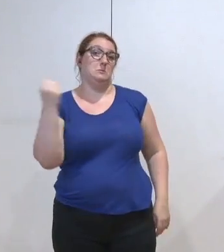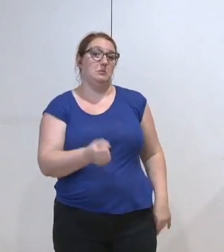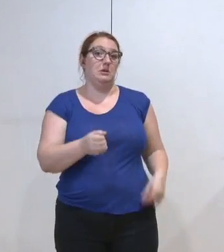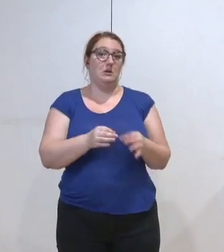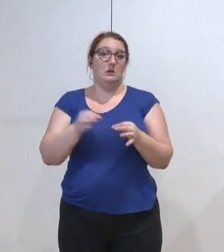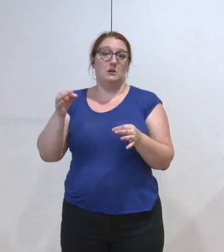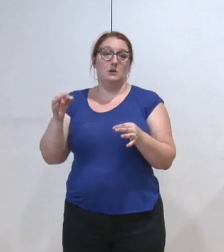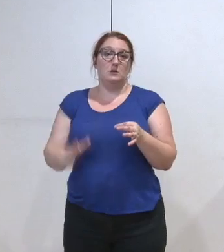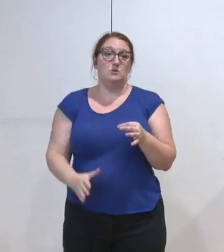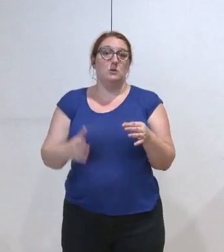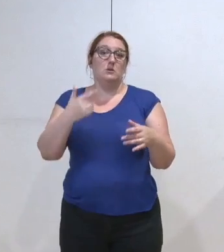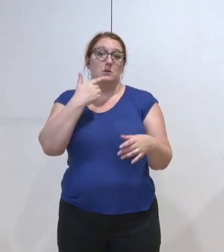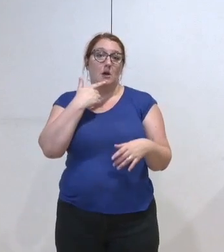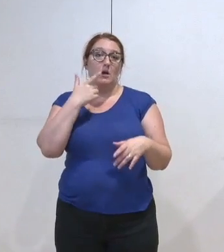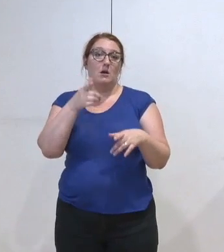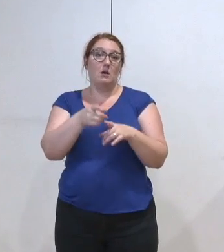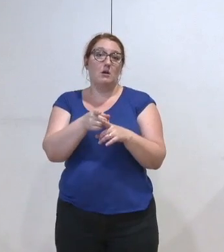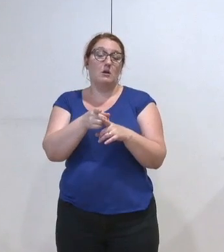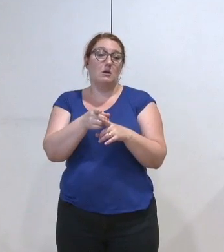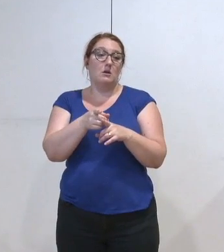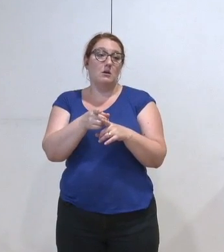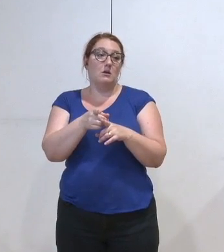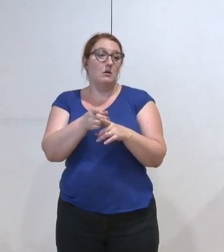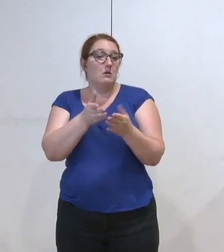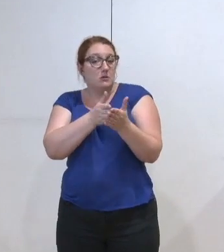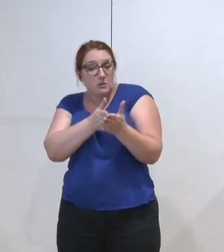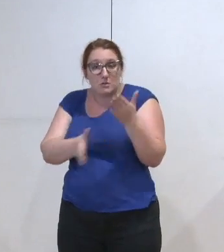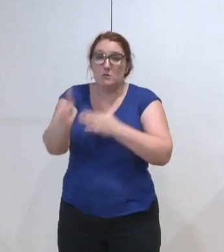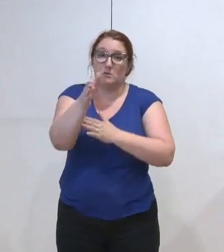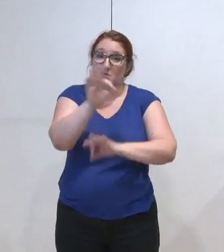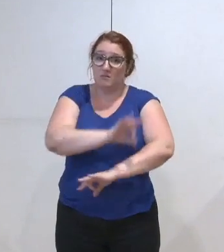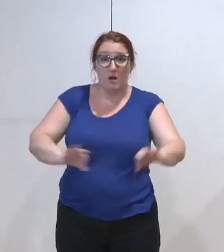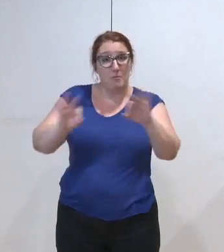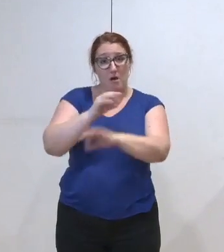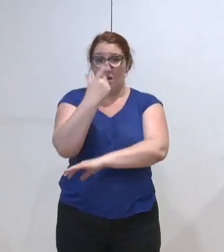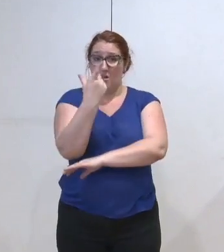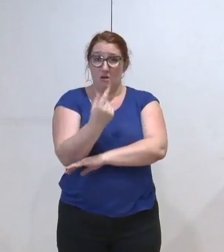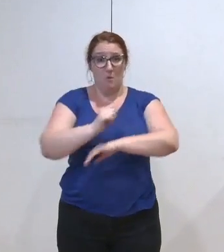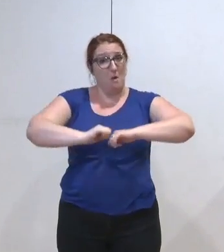au lieu de surmonter les preuves les couples se disloquent et finissent au